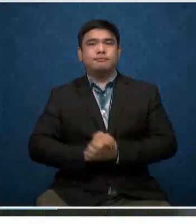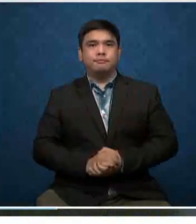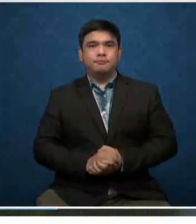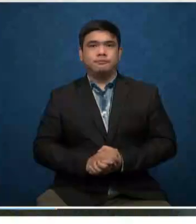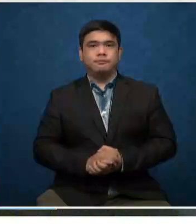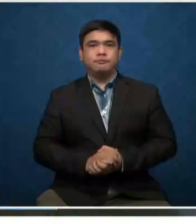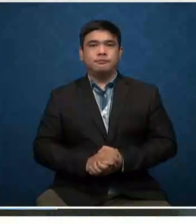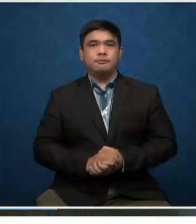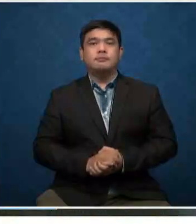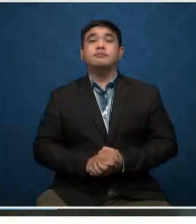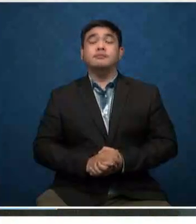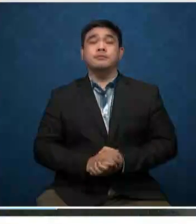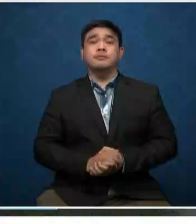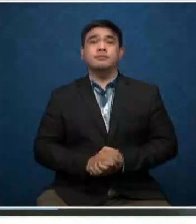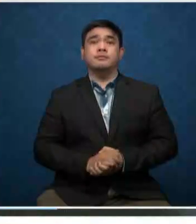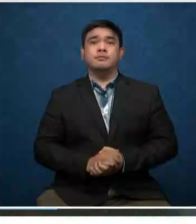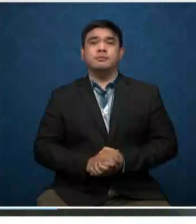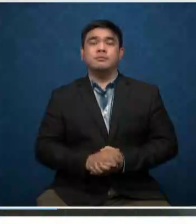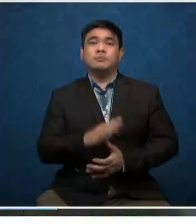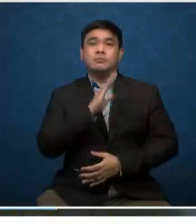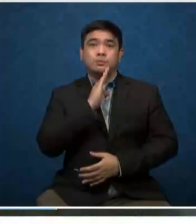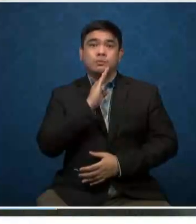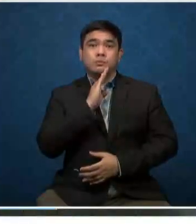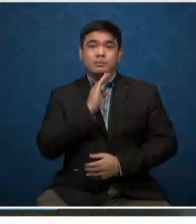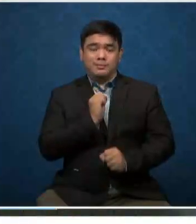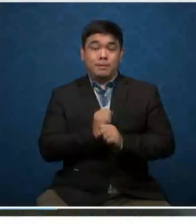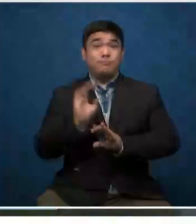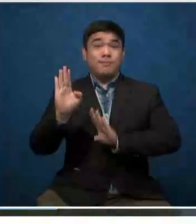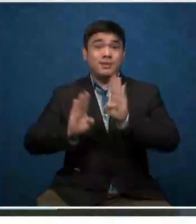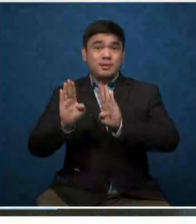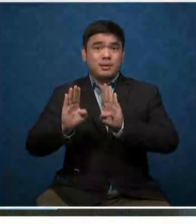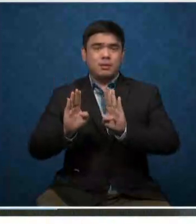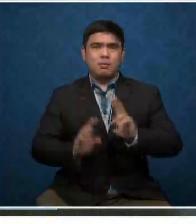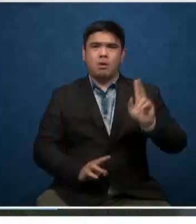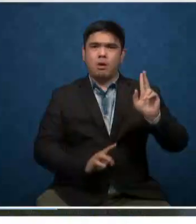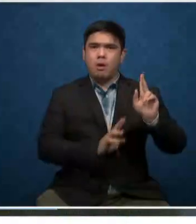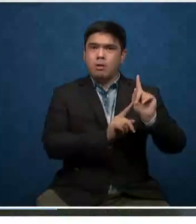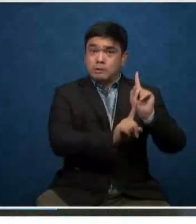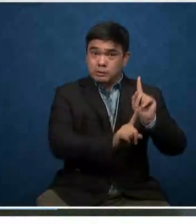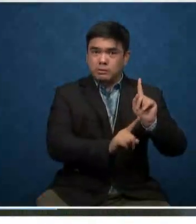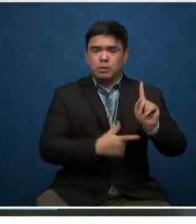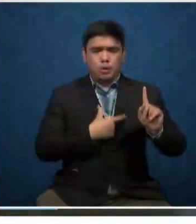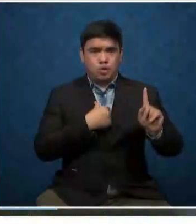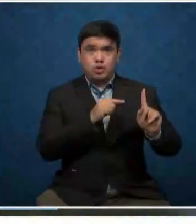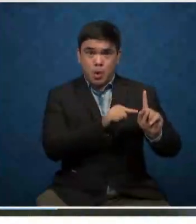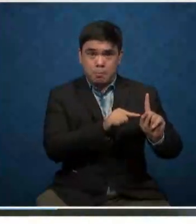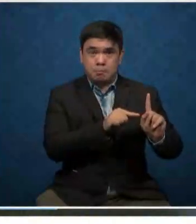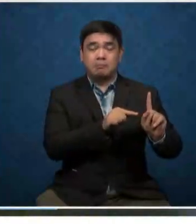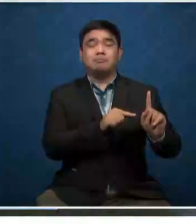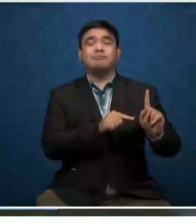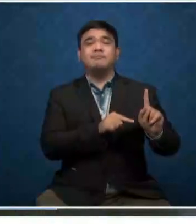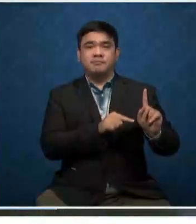ครับผลของการทำประชามติประเด็นที่ 1เห็นชอบกับร่างรัฐธรรมนูญเนี่ย